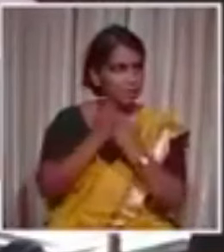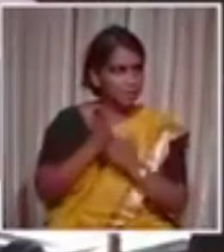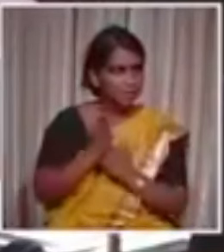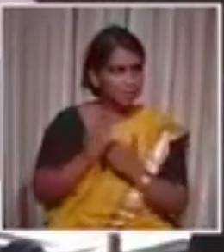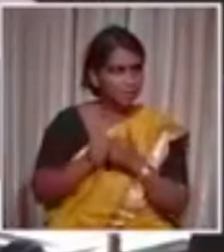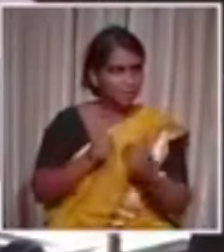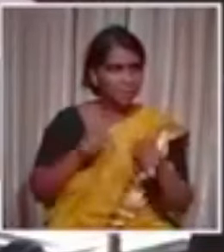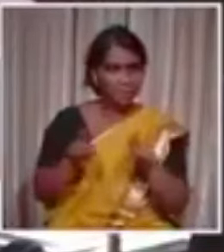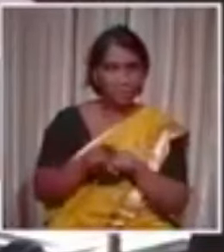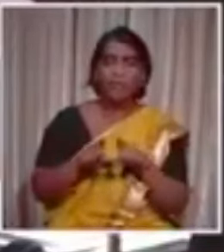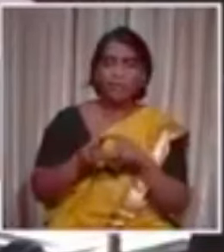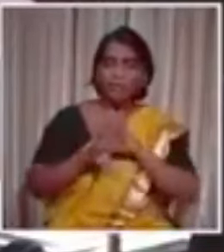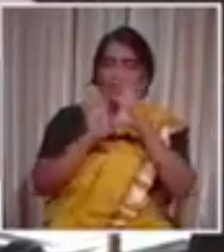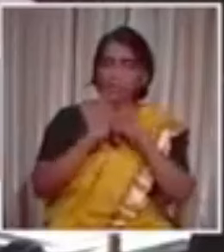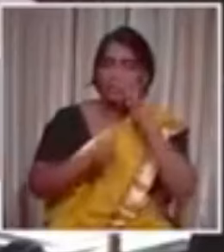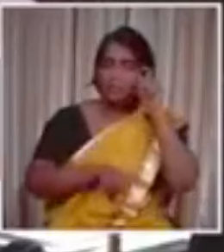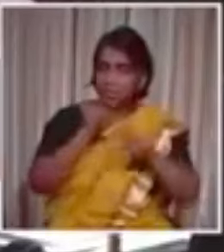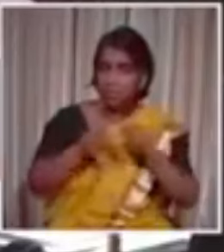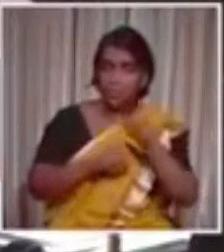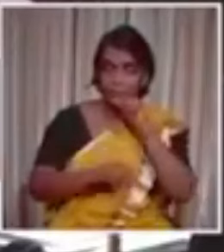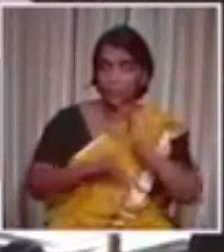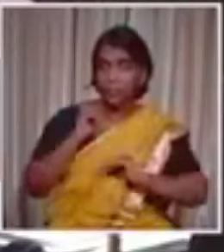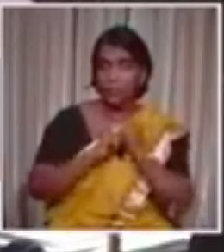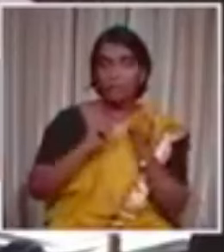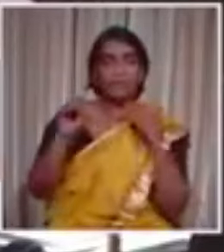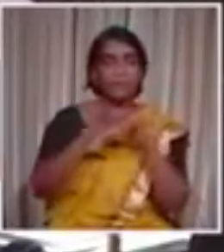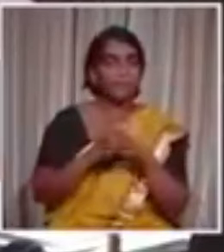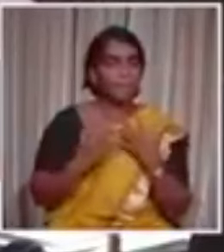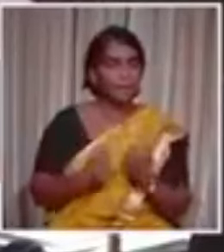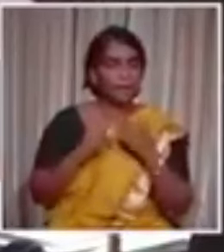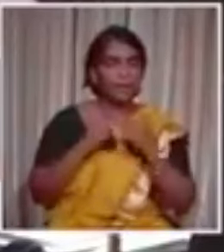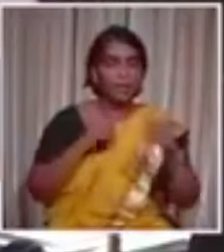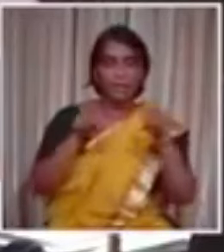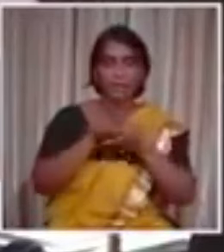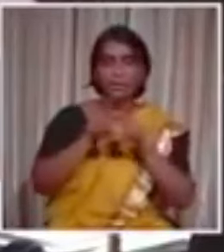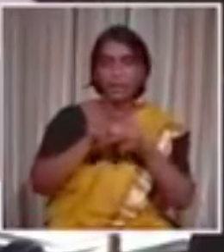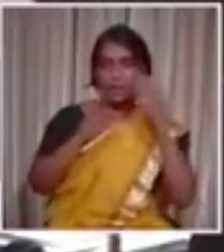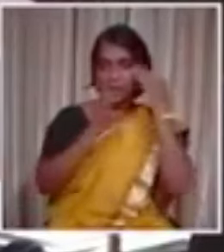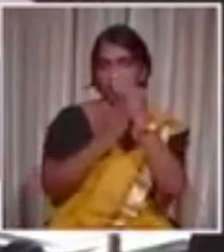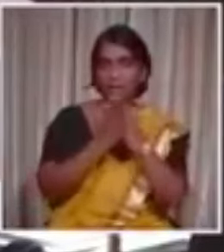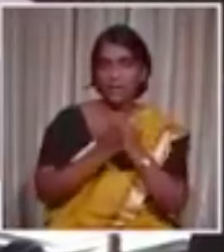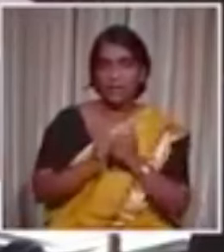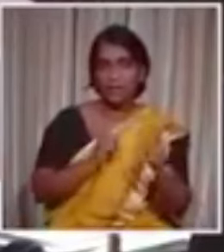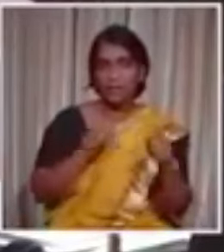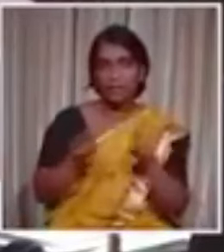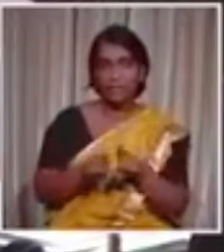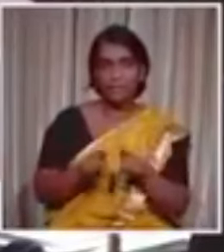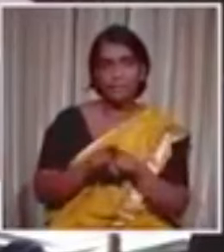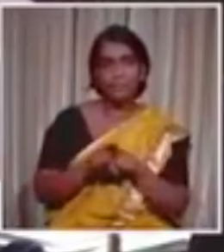නෙවෙයි පොදු ජනයාගේ සක්‍රීය මැදිහත්වීමක් අවශ්‍යයි. එය දරා ගැනීම,